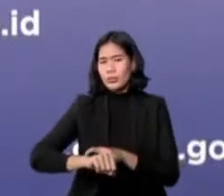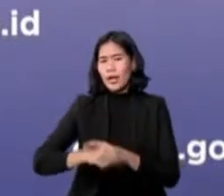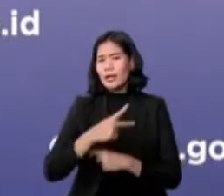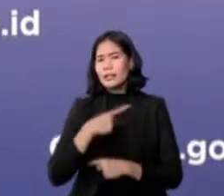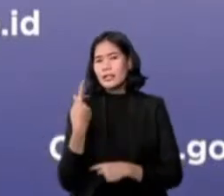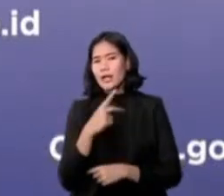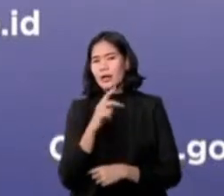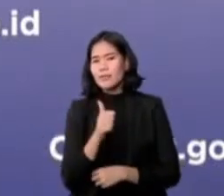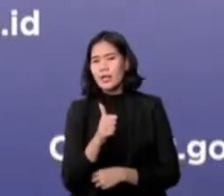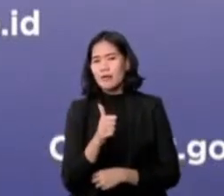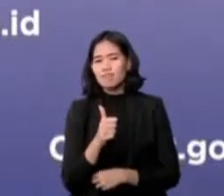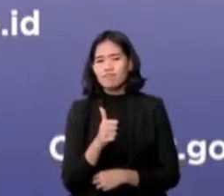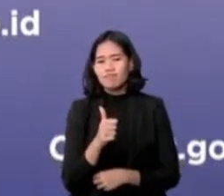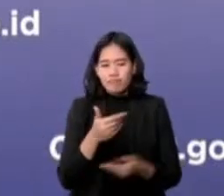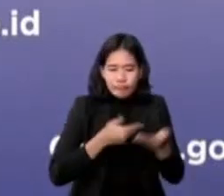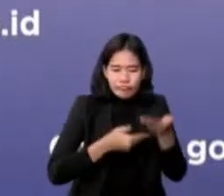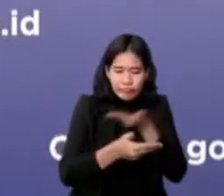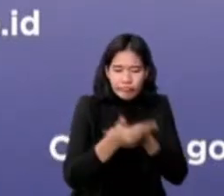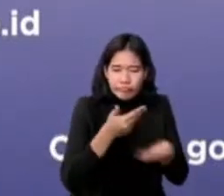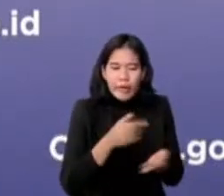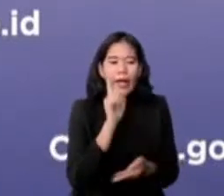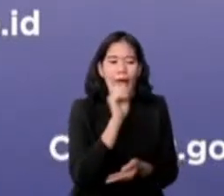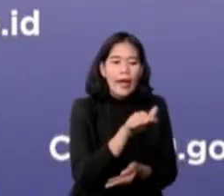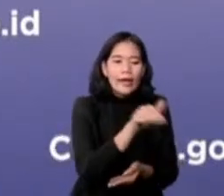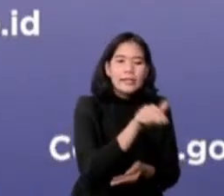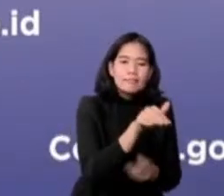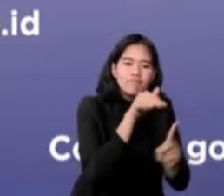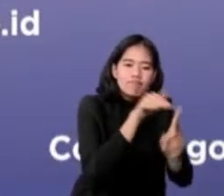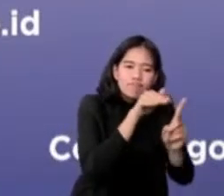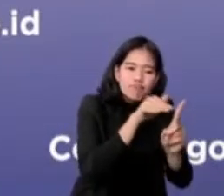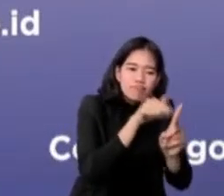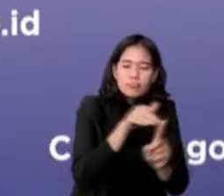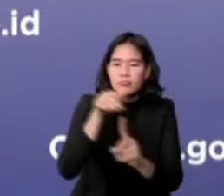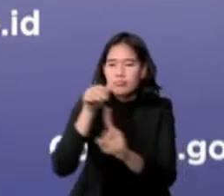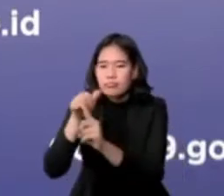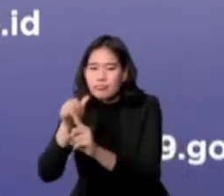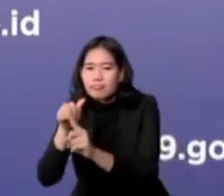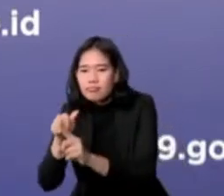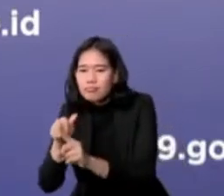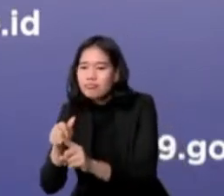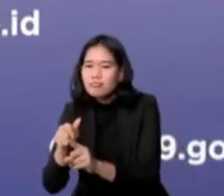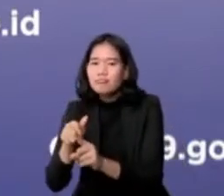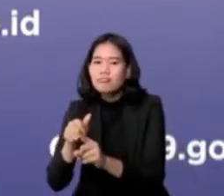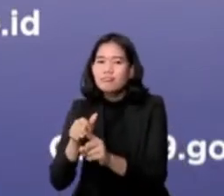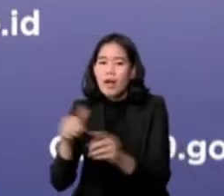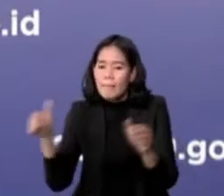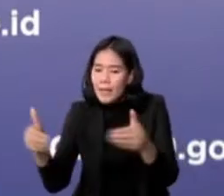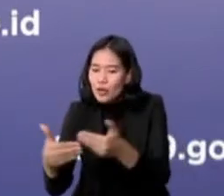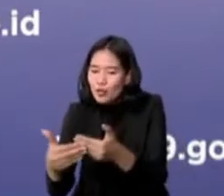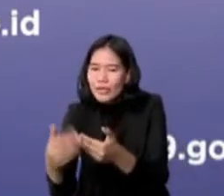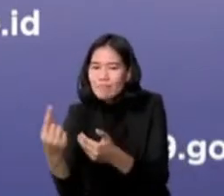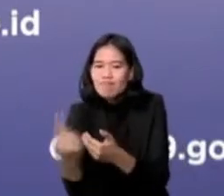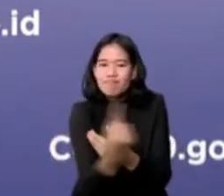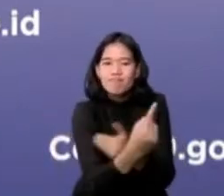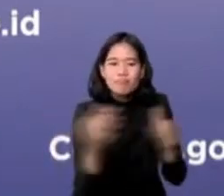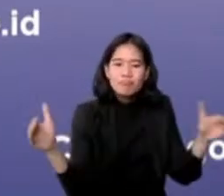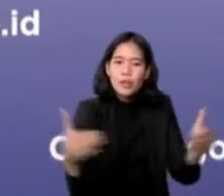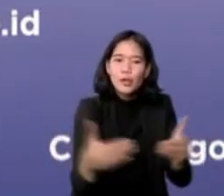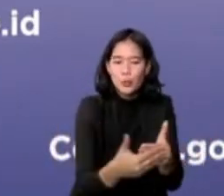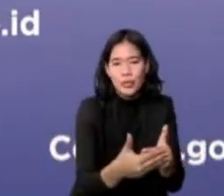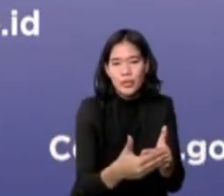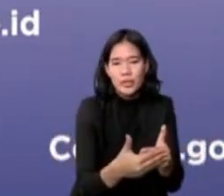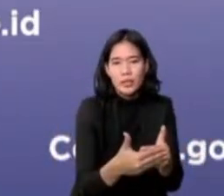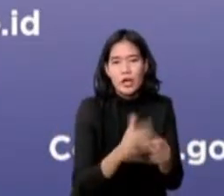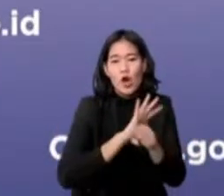waktunya untuk saling mengingatkan. Sudah waktunya untuk berupaya saling melindungi